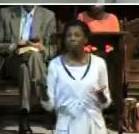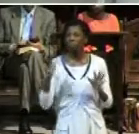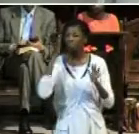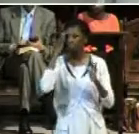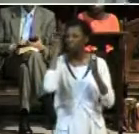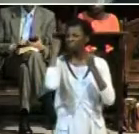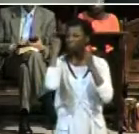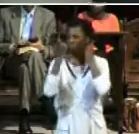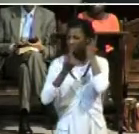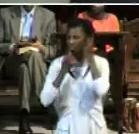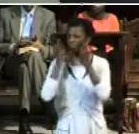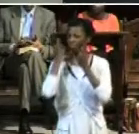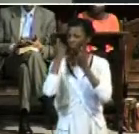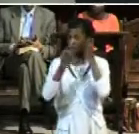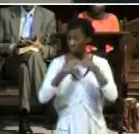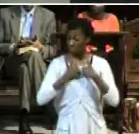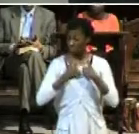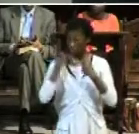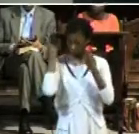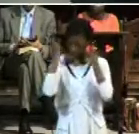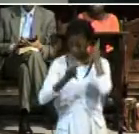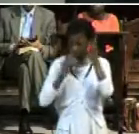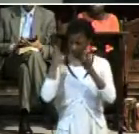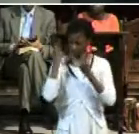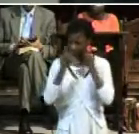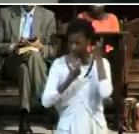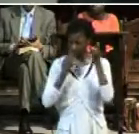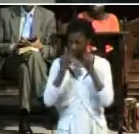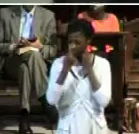ceci, je suis arrivé à la chose suivante.